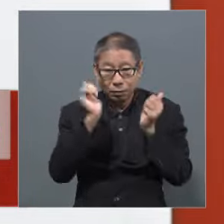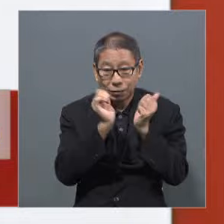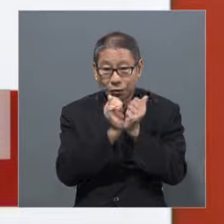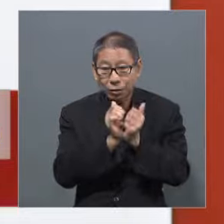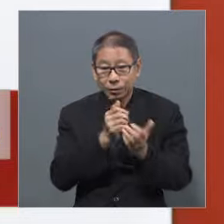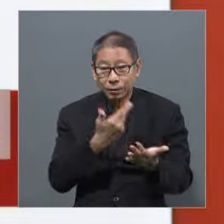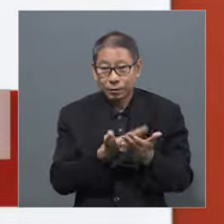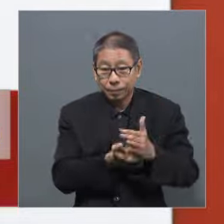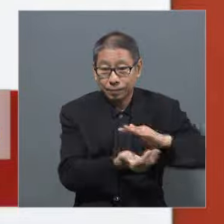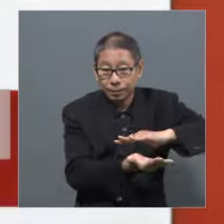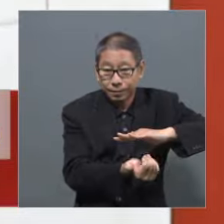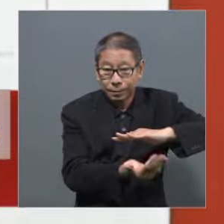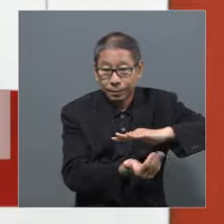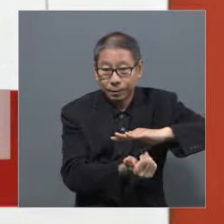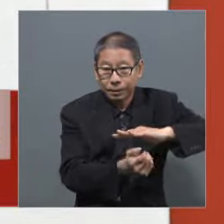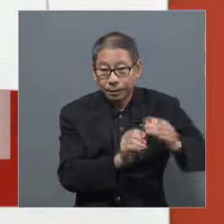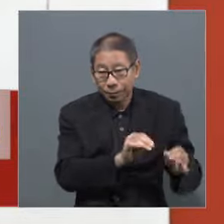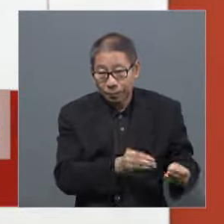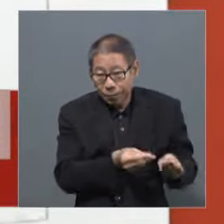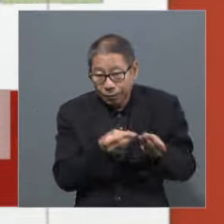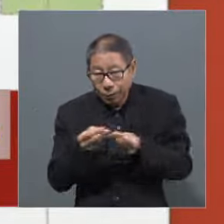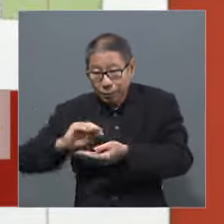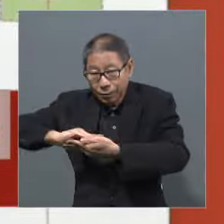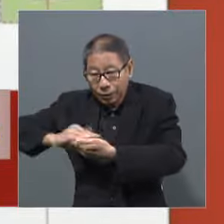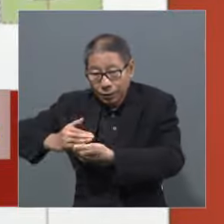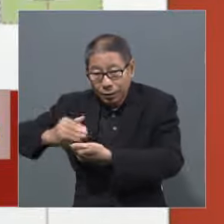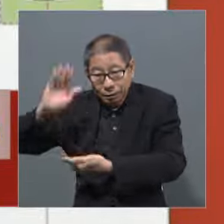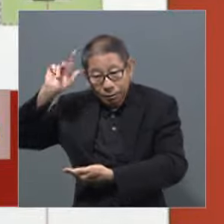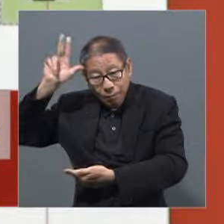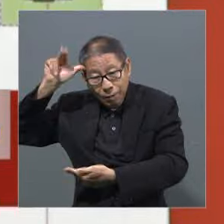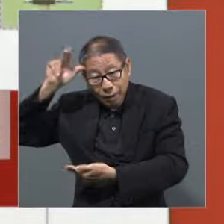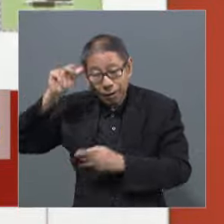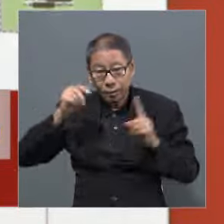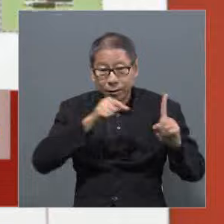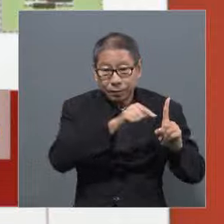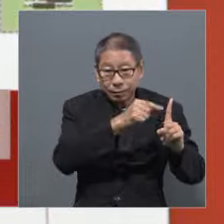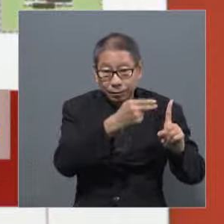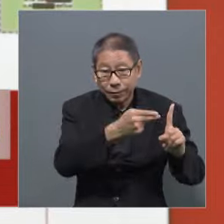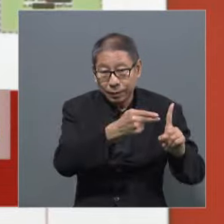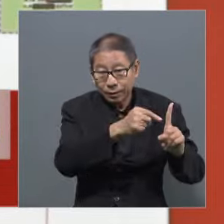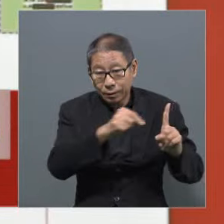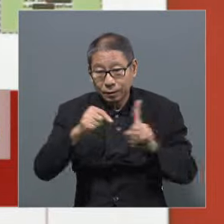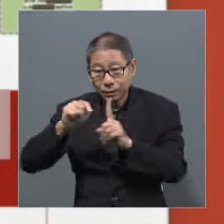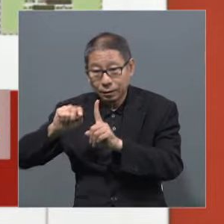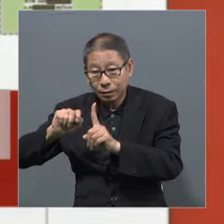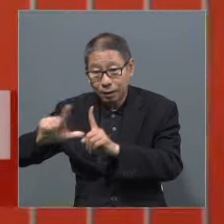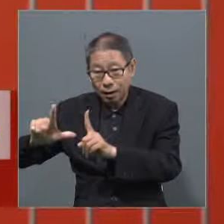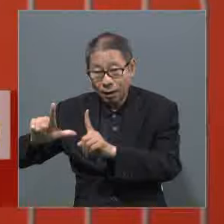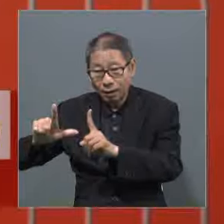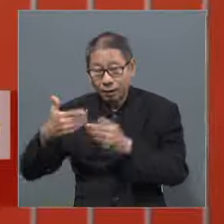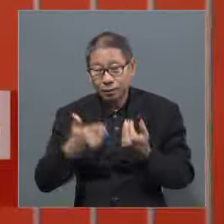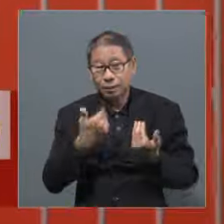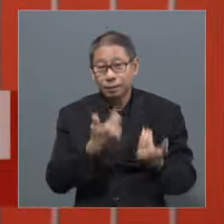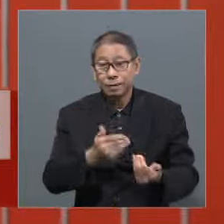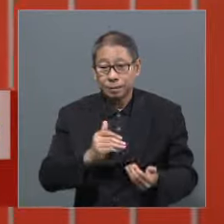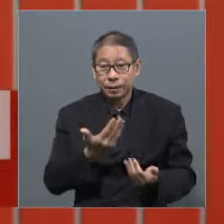ที่เก็บ่วยแล้วโอนเงินเข้าบัญชีม้ามียอดตั้งแต่ระดับ 10,000ไปจนถึงหลักล้านบาทในแวดวงเเรียกกัน